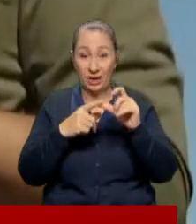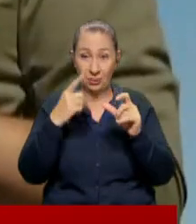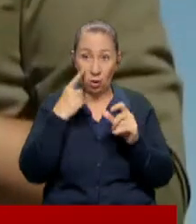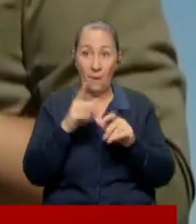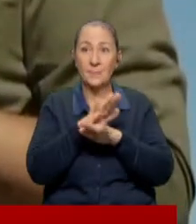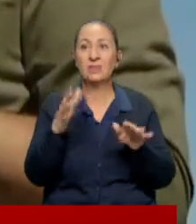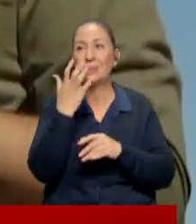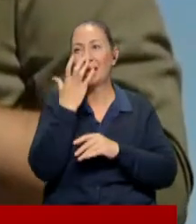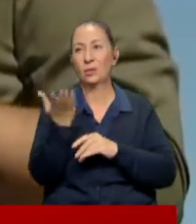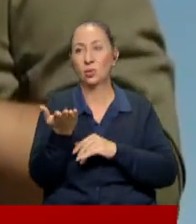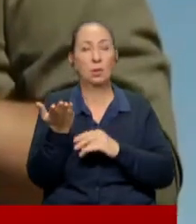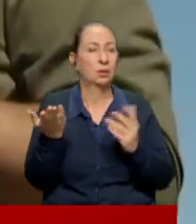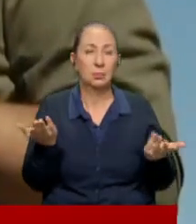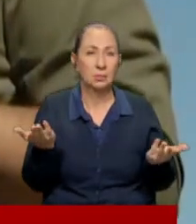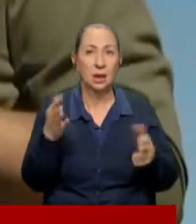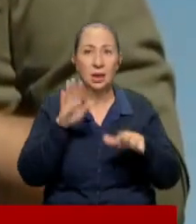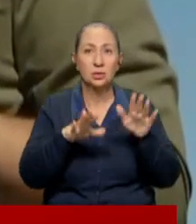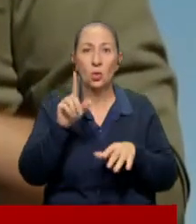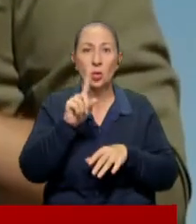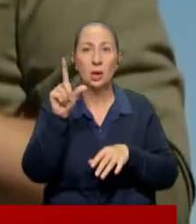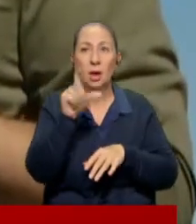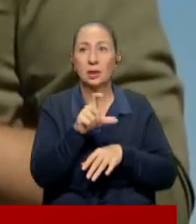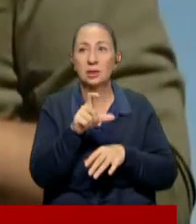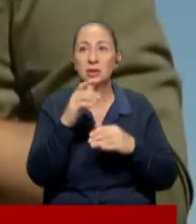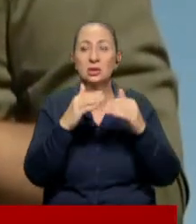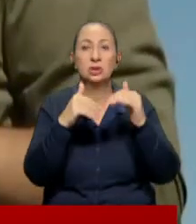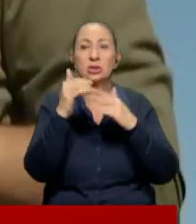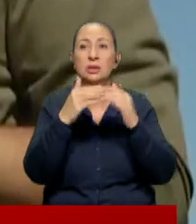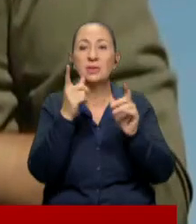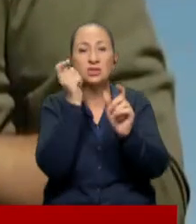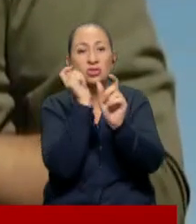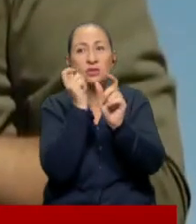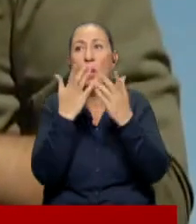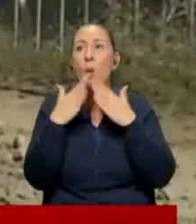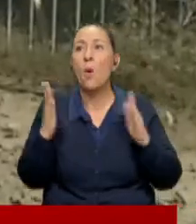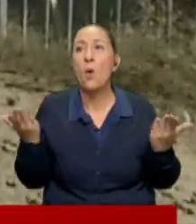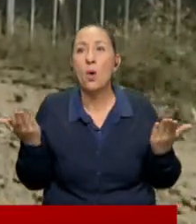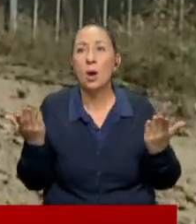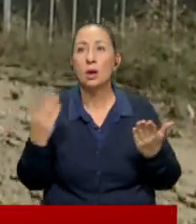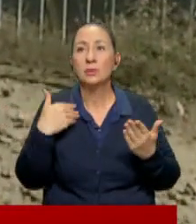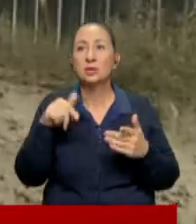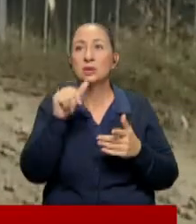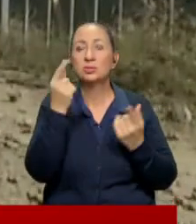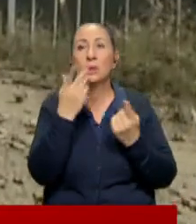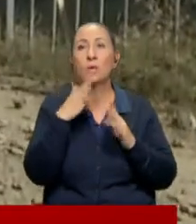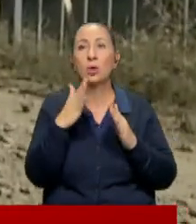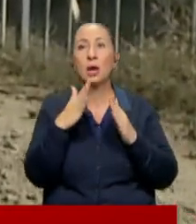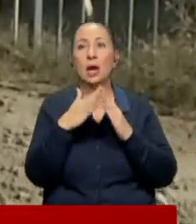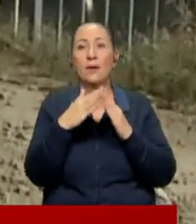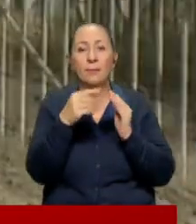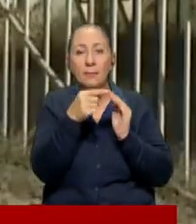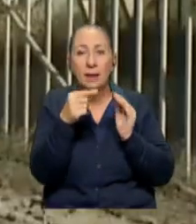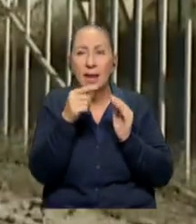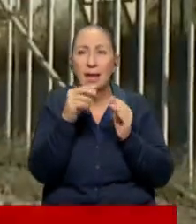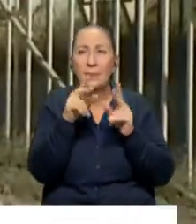da bitmesi bekleniyordu. Ama yaklaşık 10 aydır inşaatta çivi bile çakılmadı. Şimdi benim hiçbir şeyim yok. Gecekondu evimiz